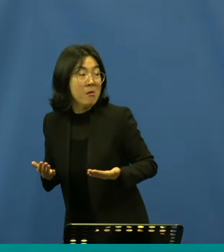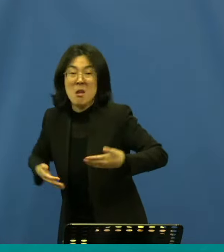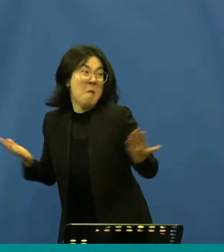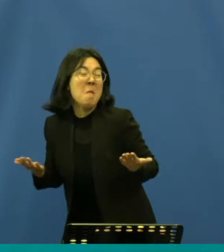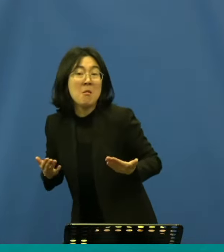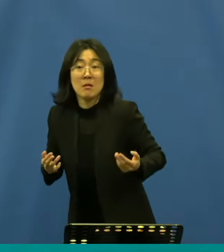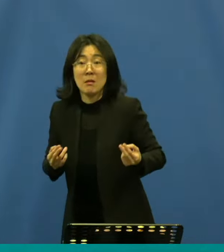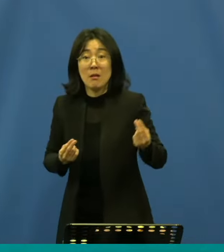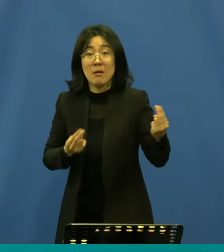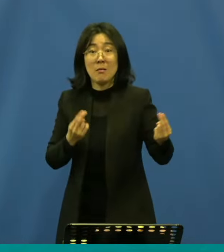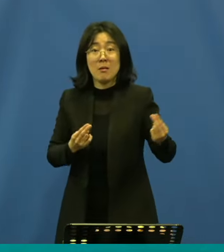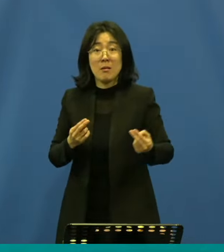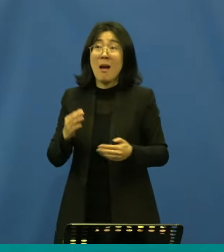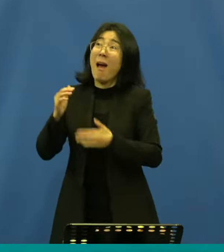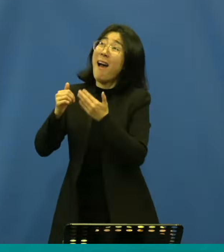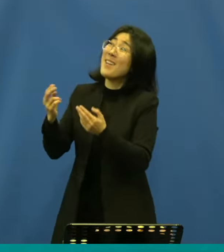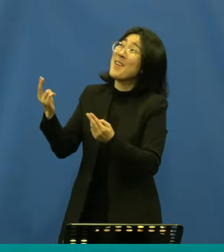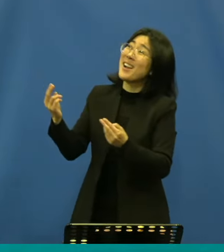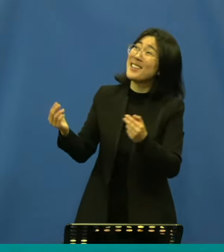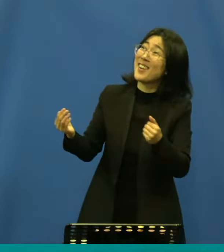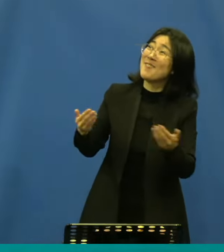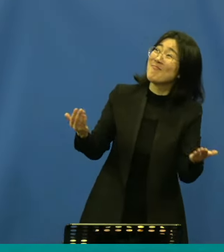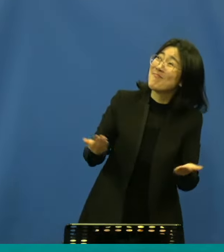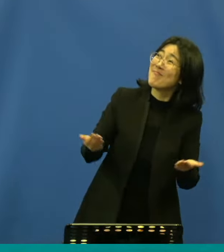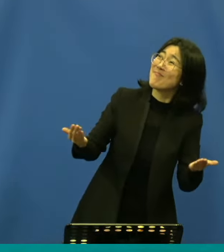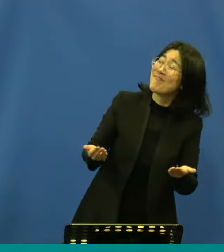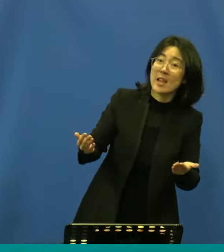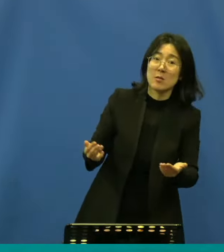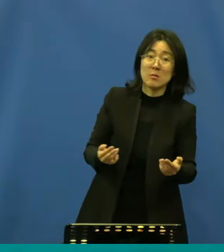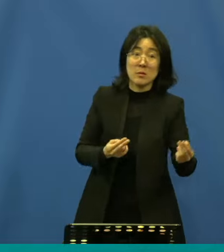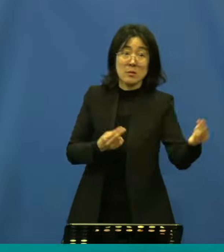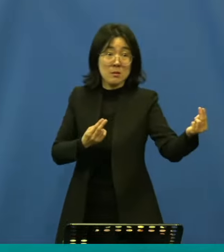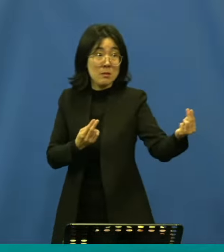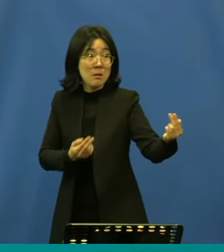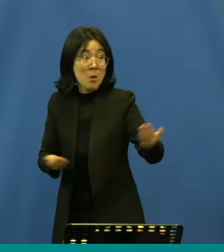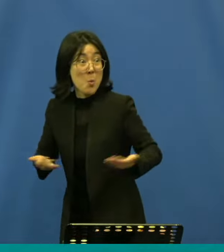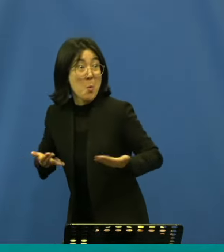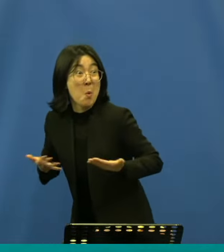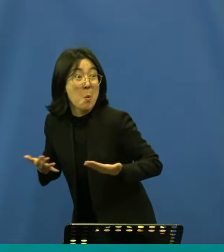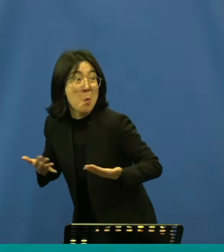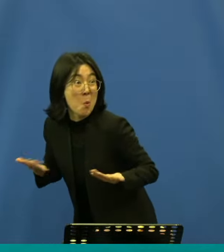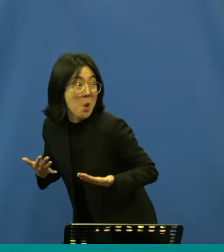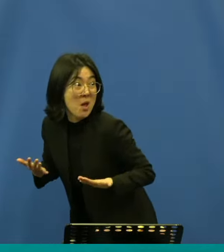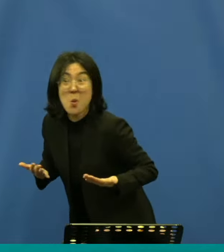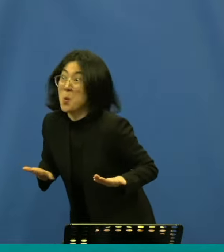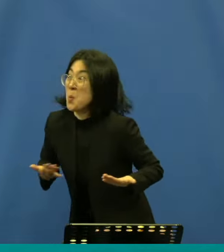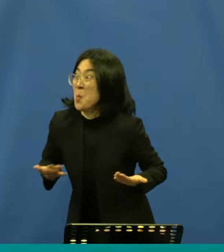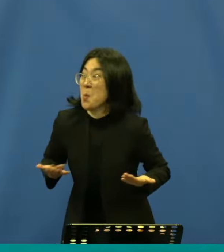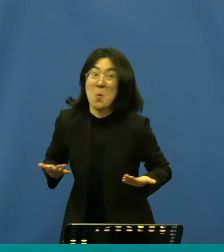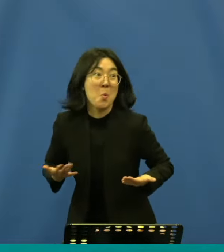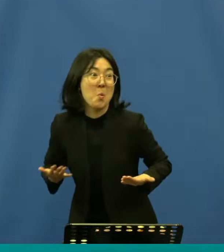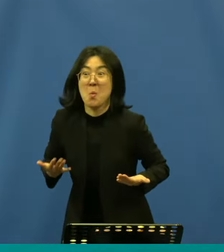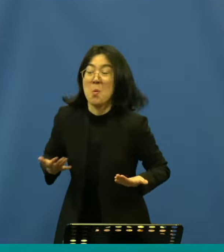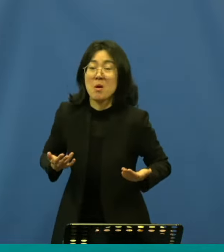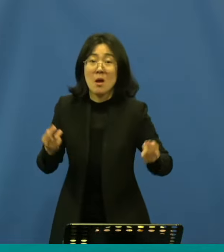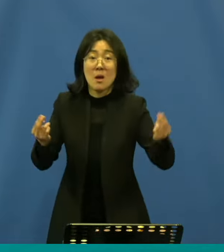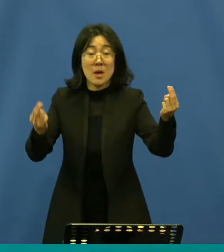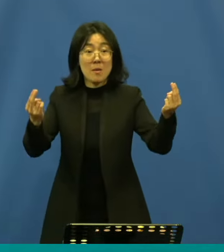거예요. 막 질투심이 막 일어나고, 이 공적 사역을 사유화하는